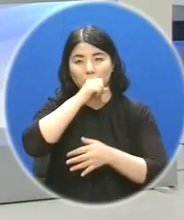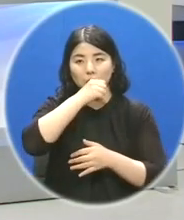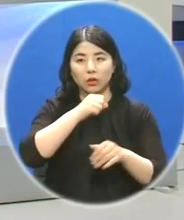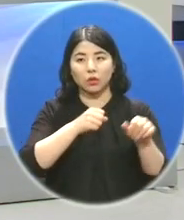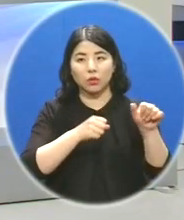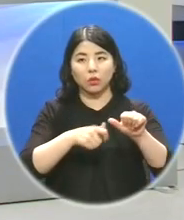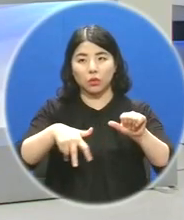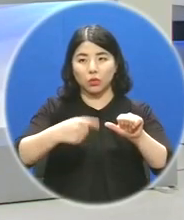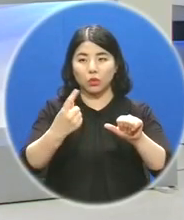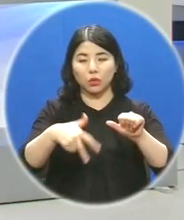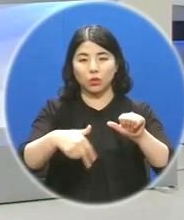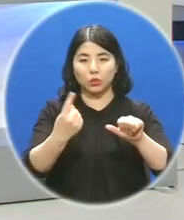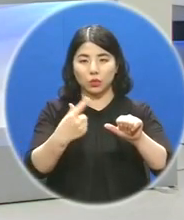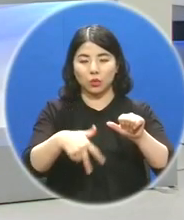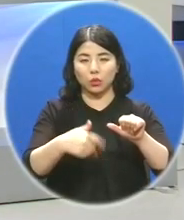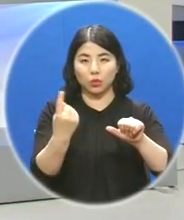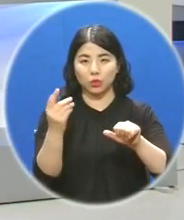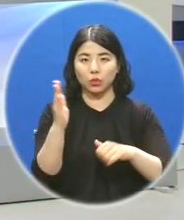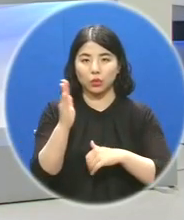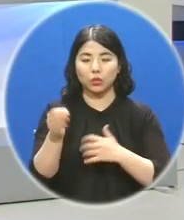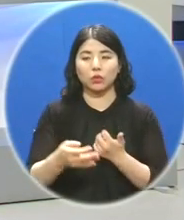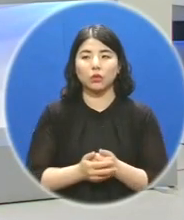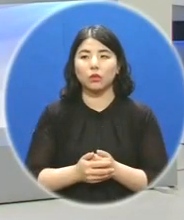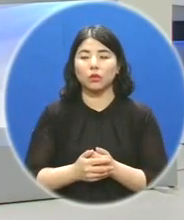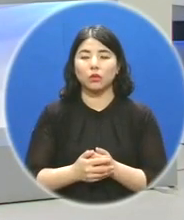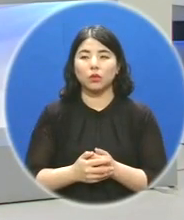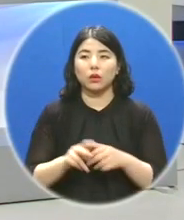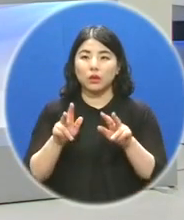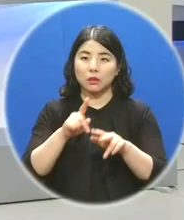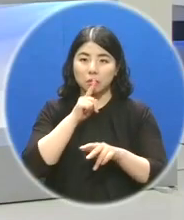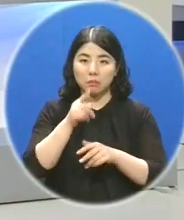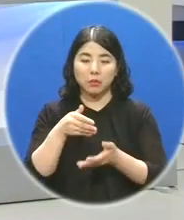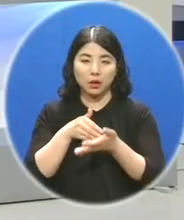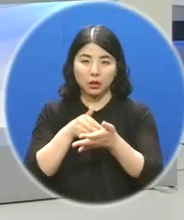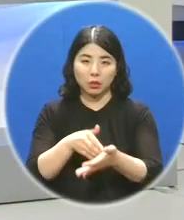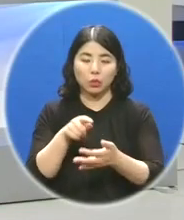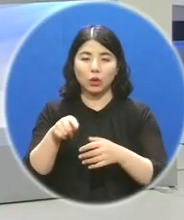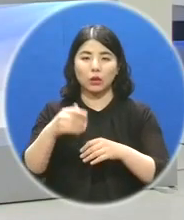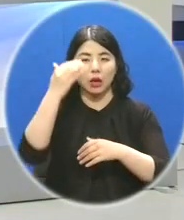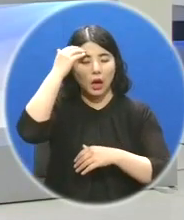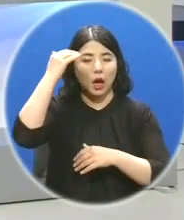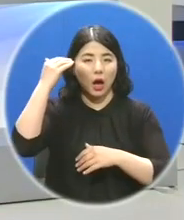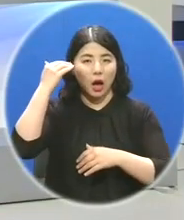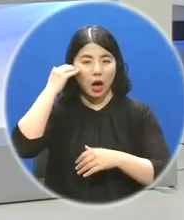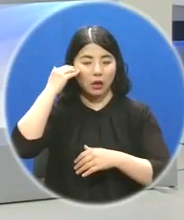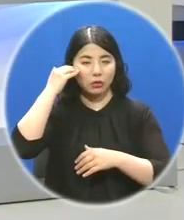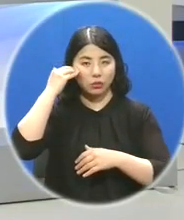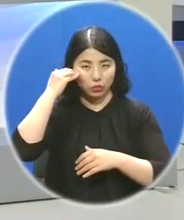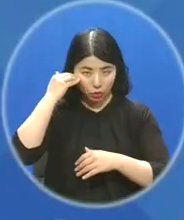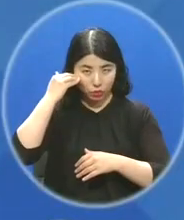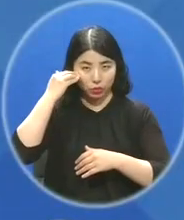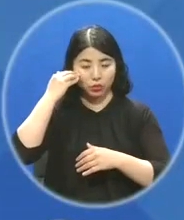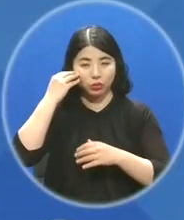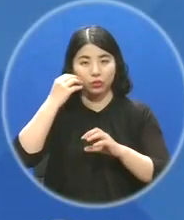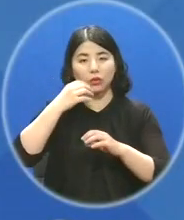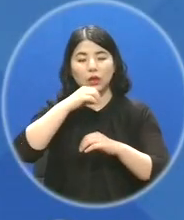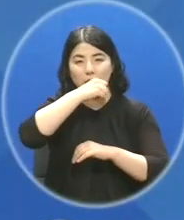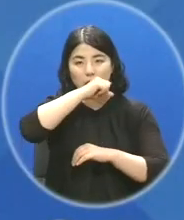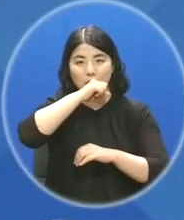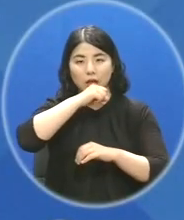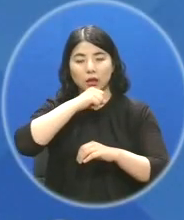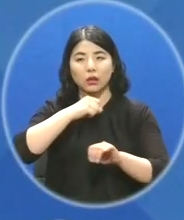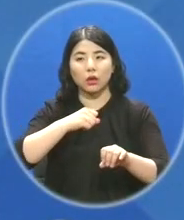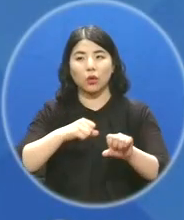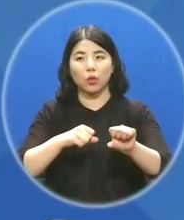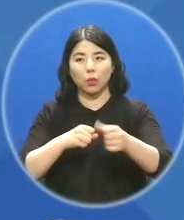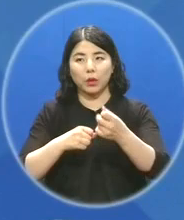5천, 5조 정도. 5조 정도. 네. 그러니까 제가 말씀드리는 게 대한민국 국회 예산이 올해가 512조입니다. 아마 이제 추가 경정